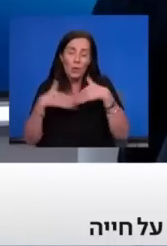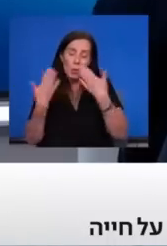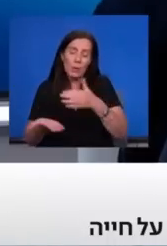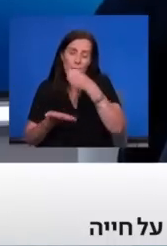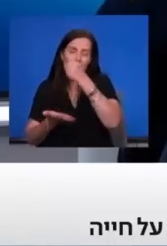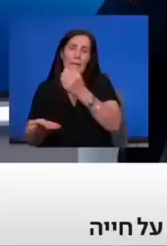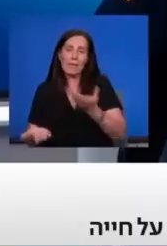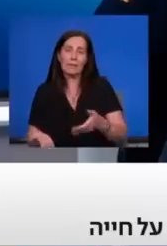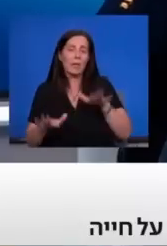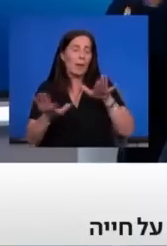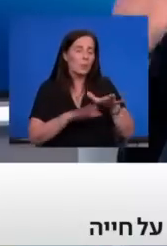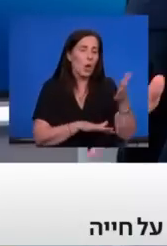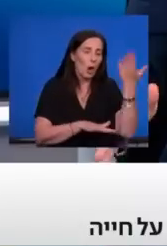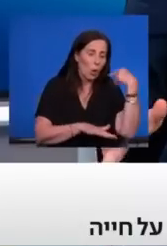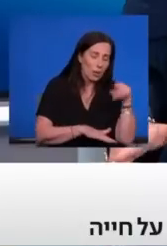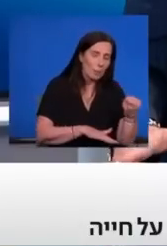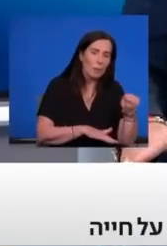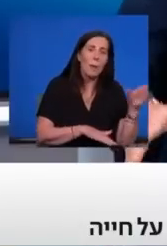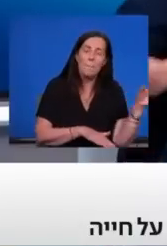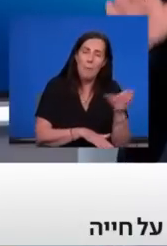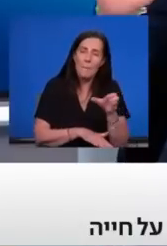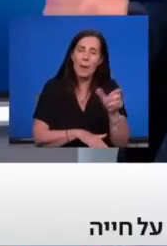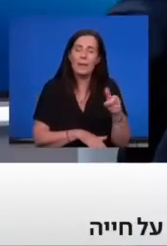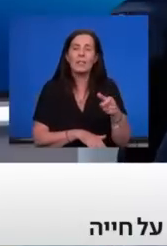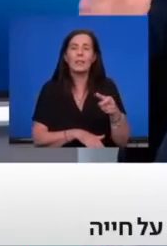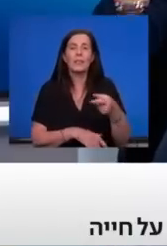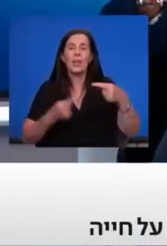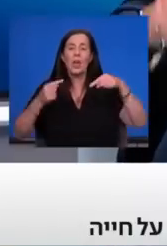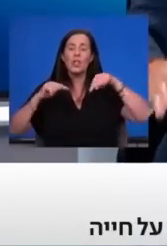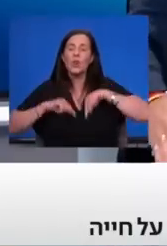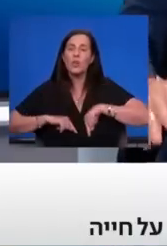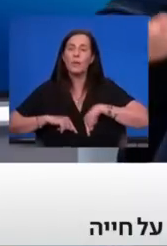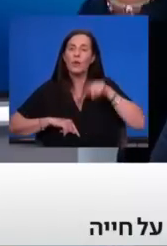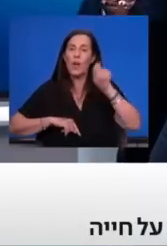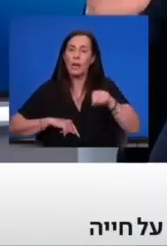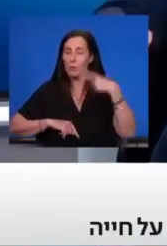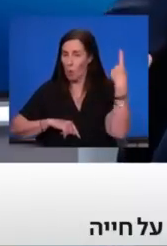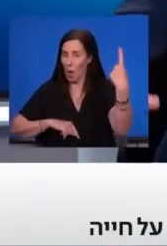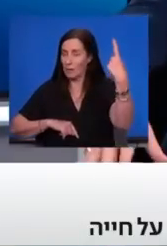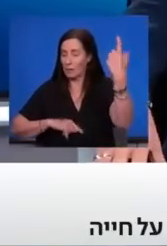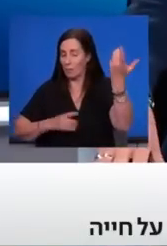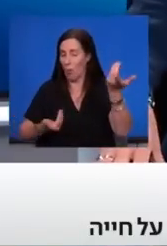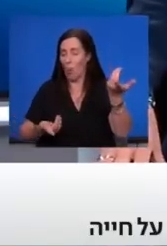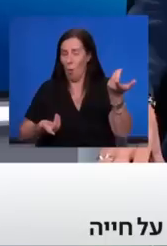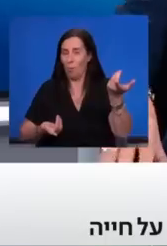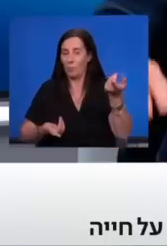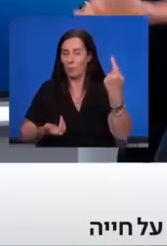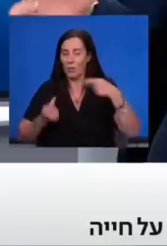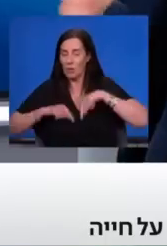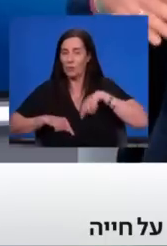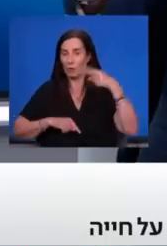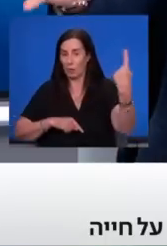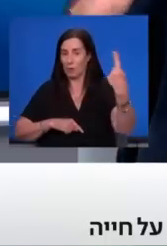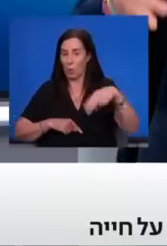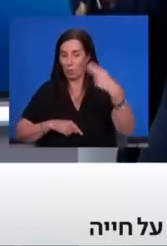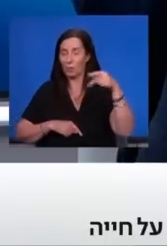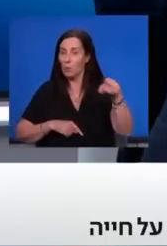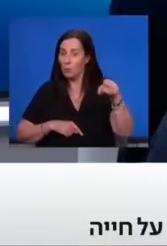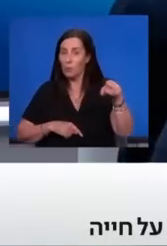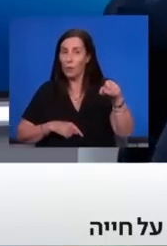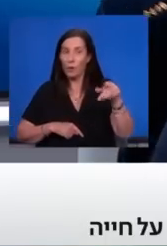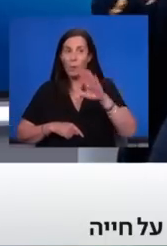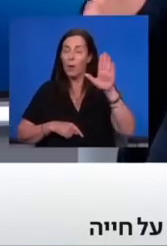תקציבים, גם הממשלה הזאת ממנה את אמיר אוחנה לסמל שלטון, ממלא מקום הנשיא, יושב ראש הכנסת, ומציגה אותו בכל